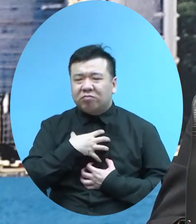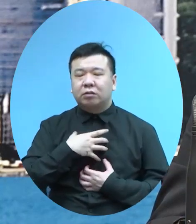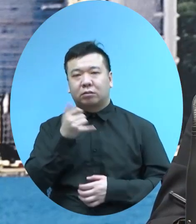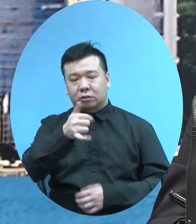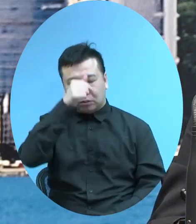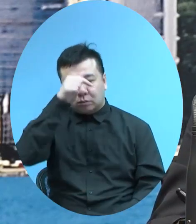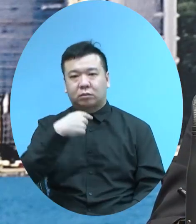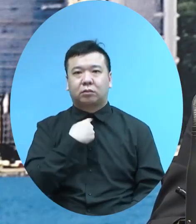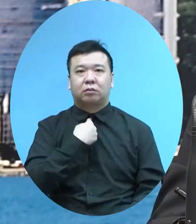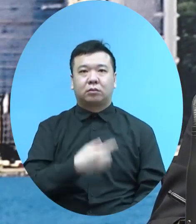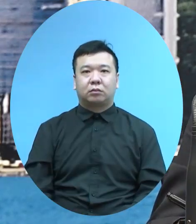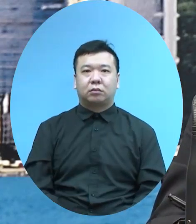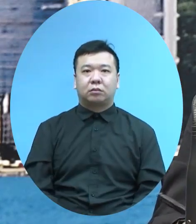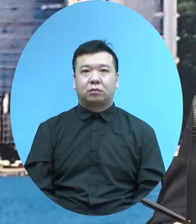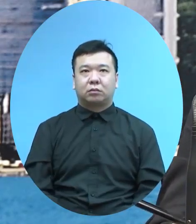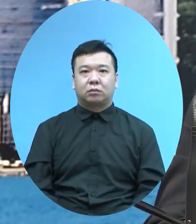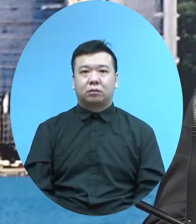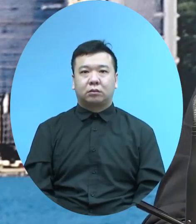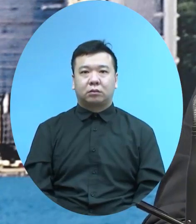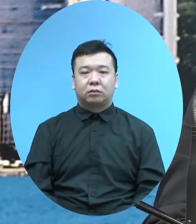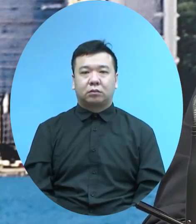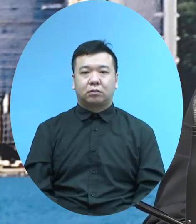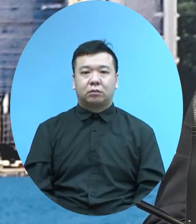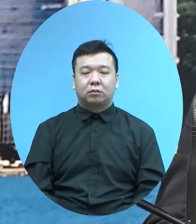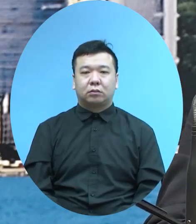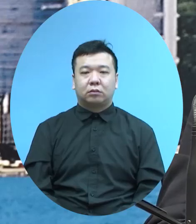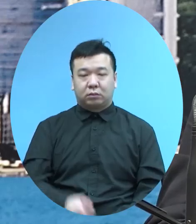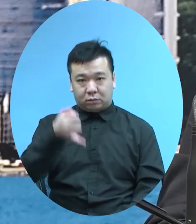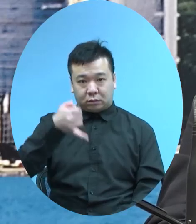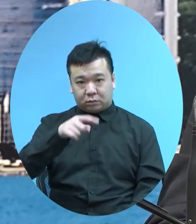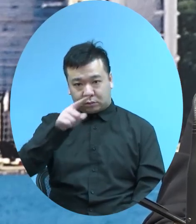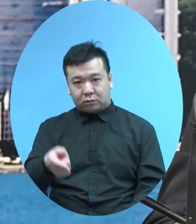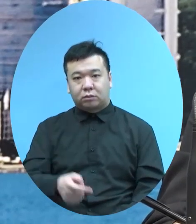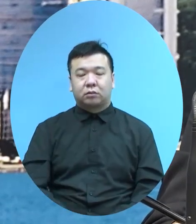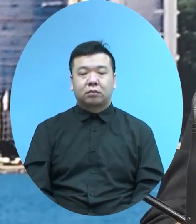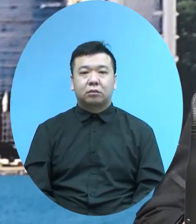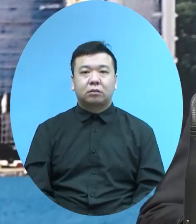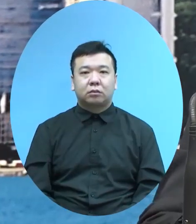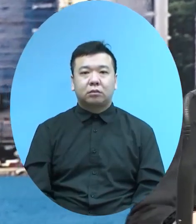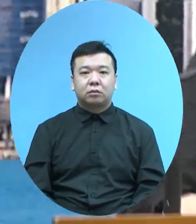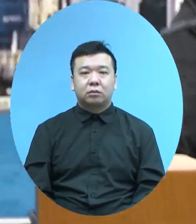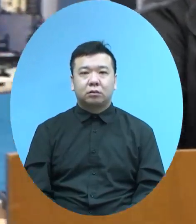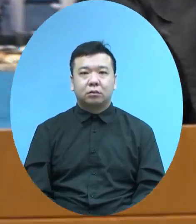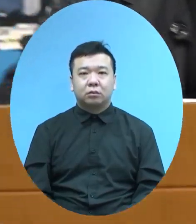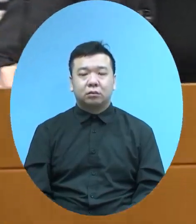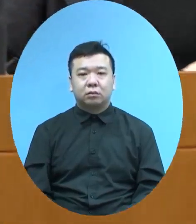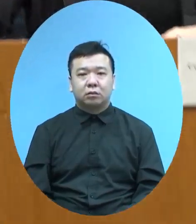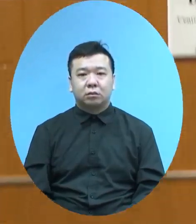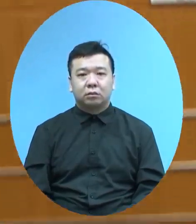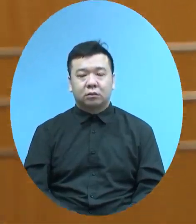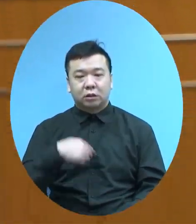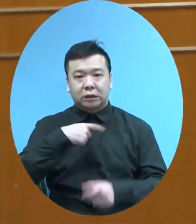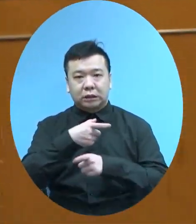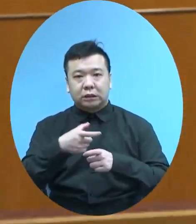況都係要早啲睇醫生嚇。 下一位呢邊後邊嗰位男士， 喂，你好，係經濟